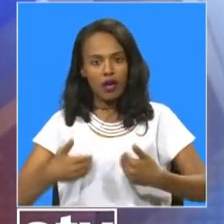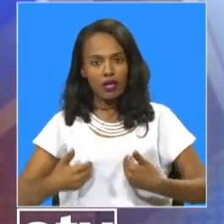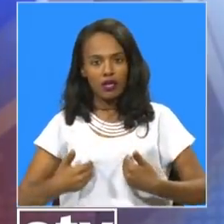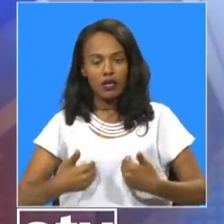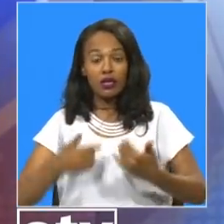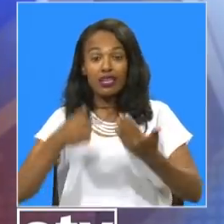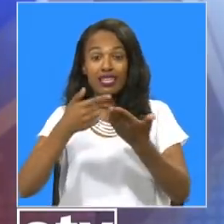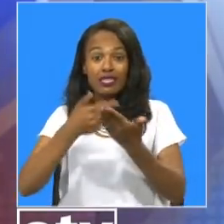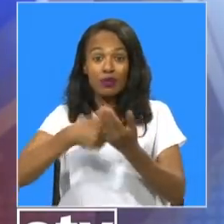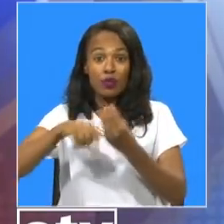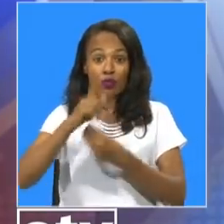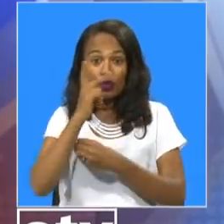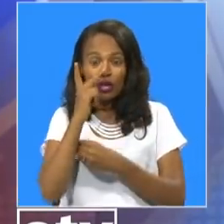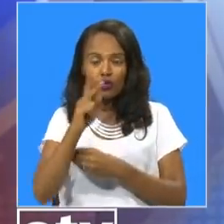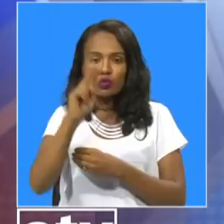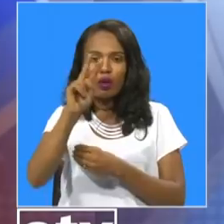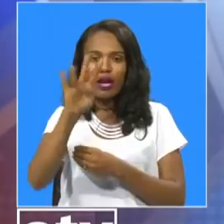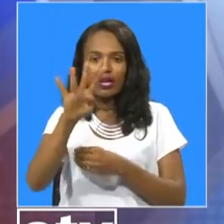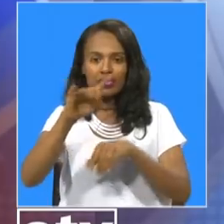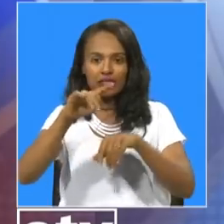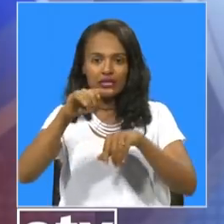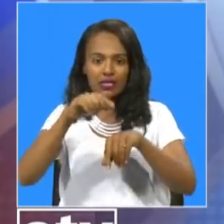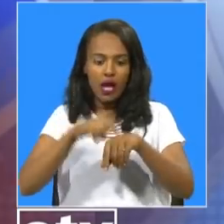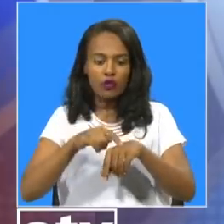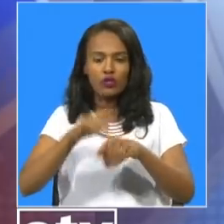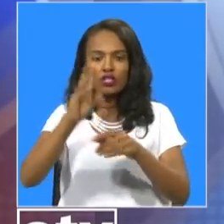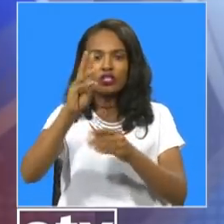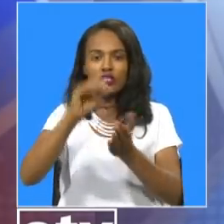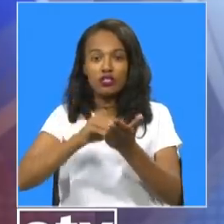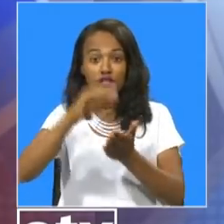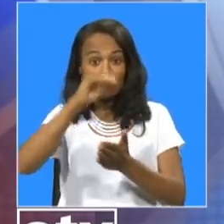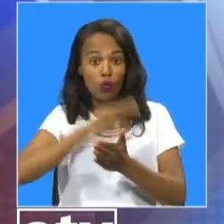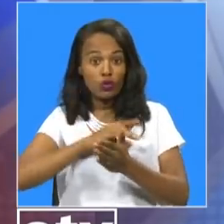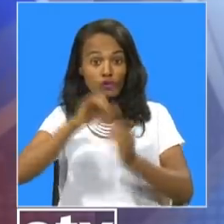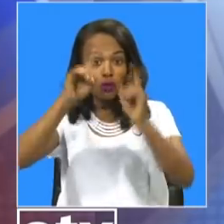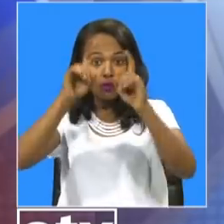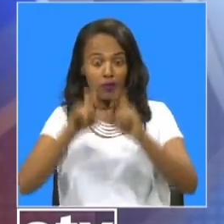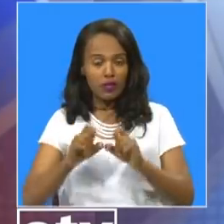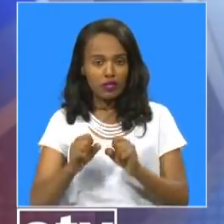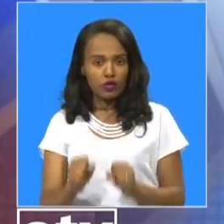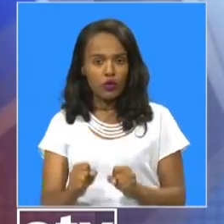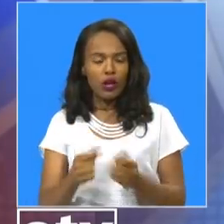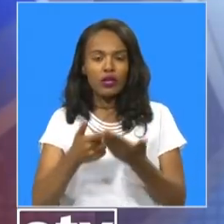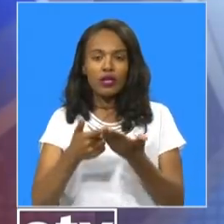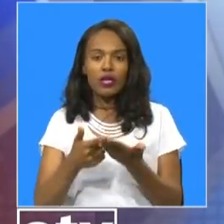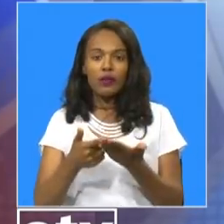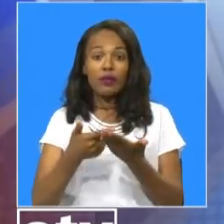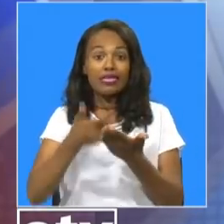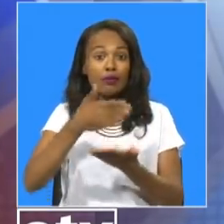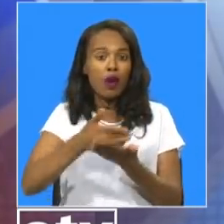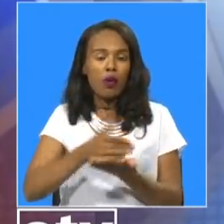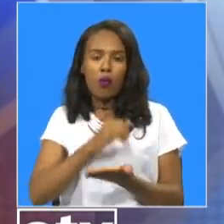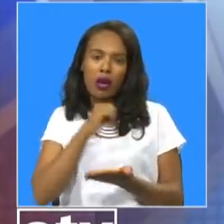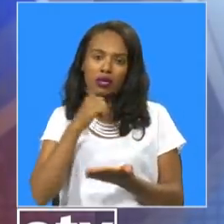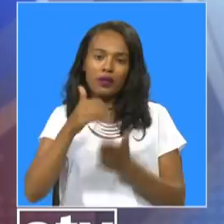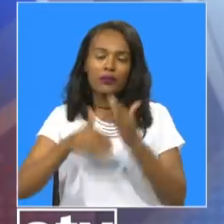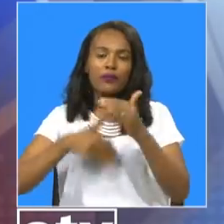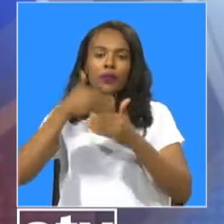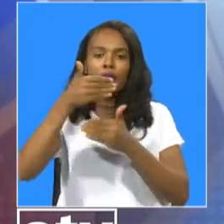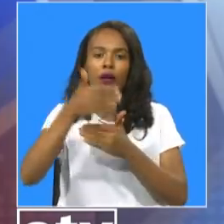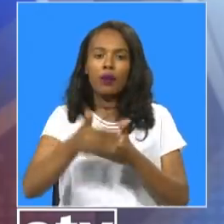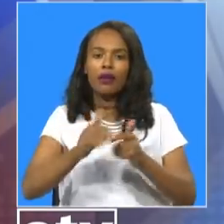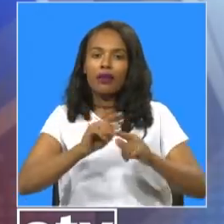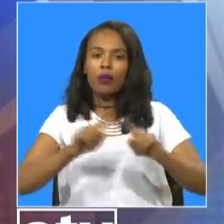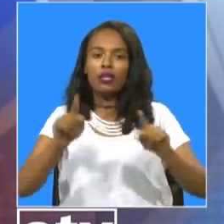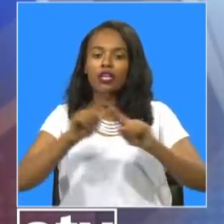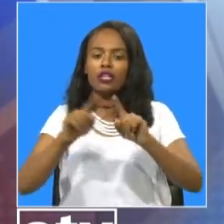እስከ ሰሞኑም እንዳያችሁት በ24 ሰዓት ውስጥ እስከ 6000 ሰዎችን መመርመር ተችሏል። እንግዲህ ይሄ በዚህም የሚያቆም አይደለም። በቀጣይም